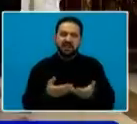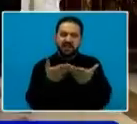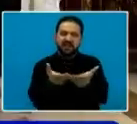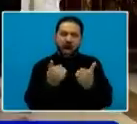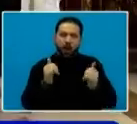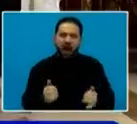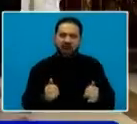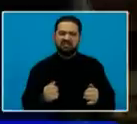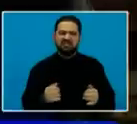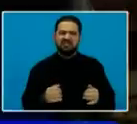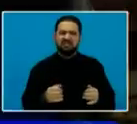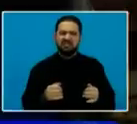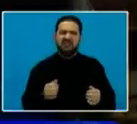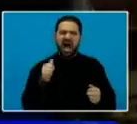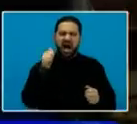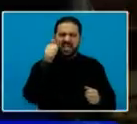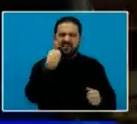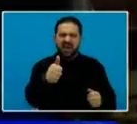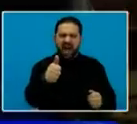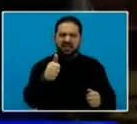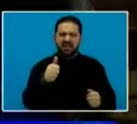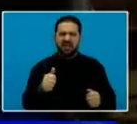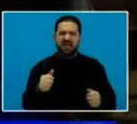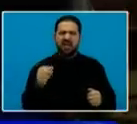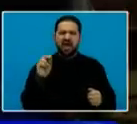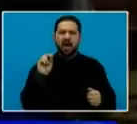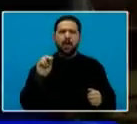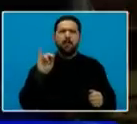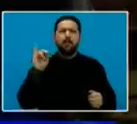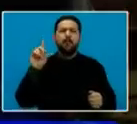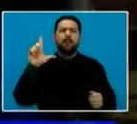adevărate pilde de curaj duhovnicesc.